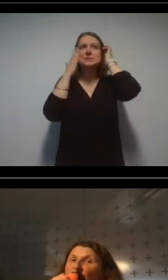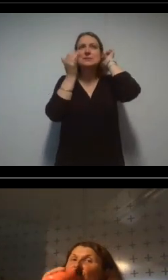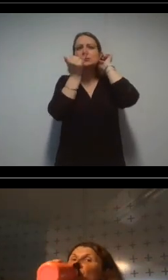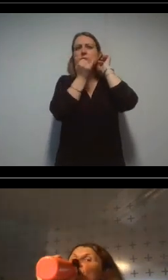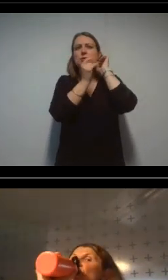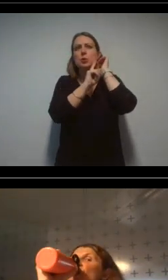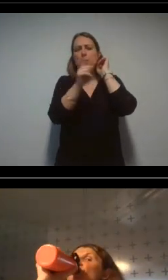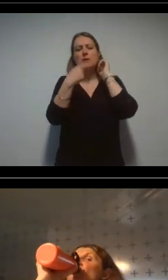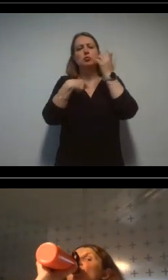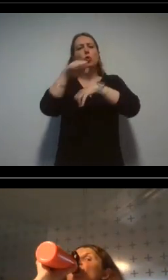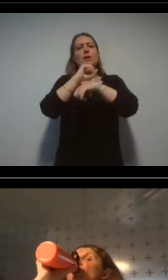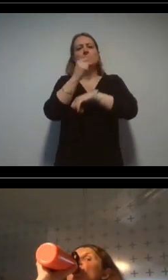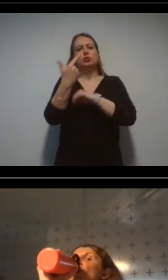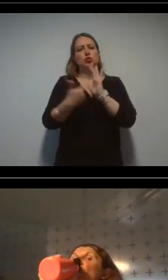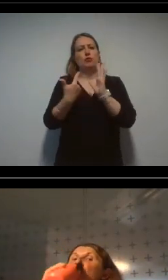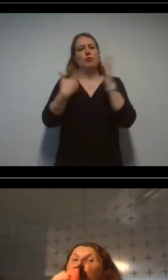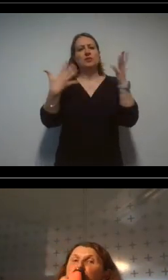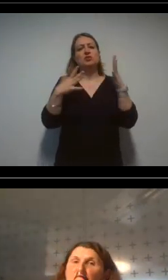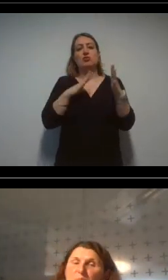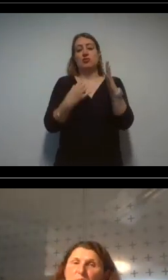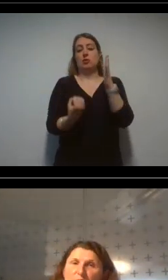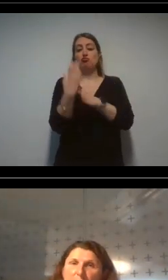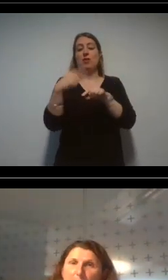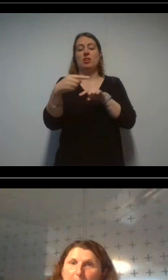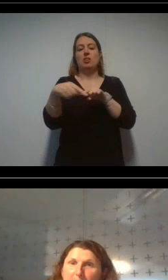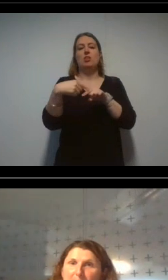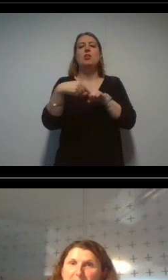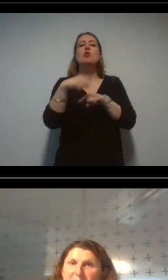deux, on en a une nouvelle de prévue là, sur le mois de juin.